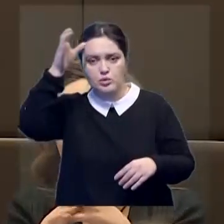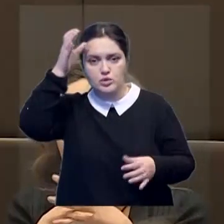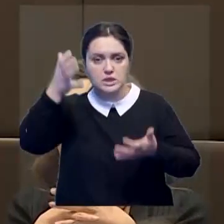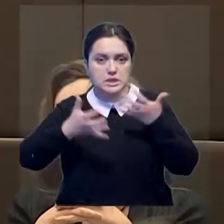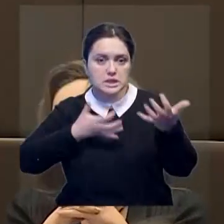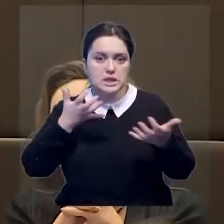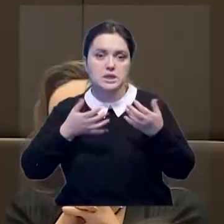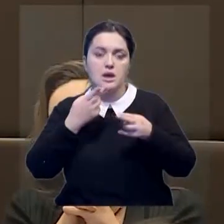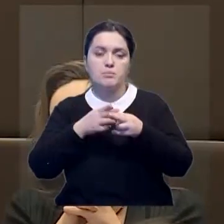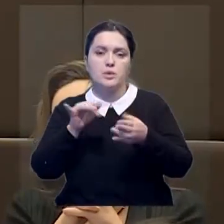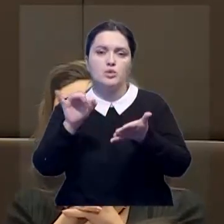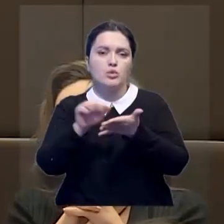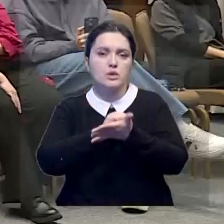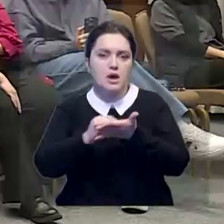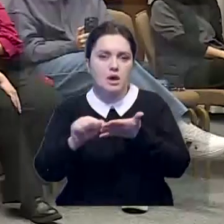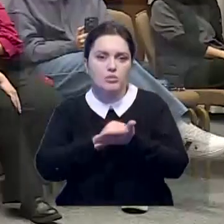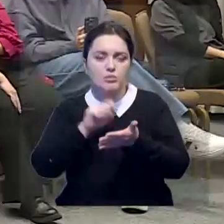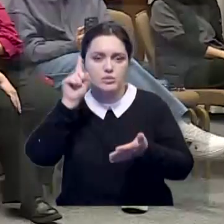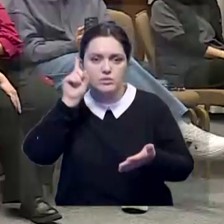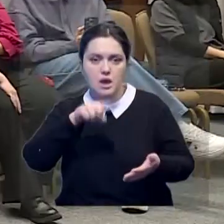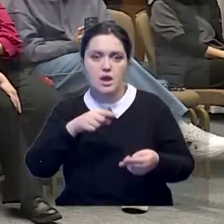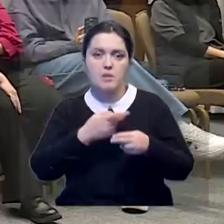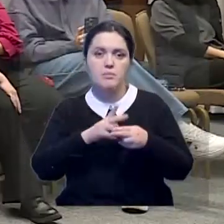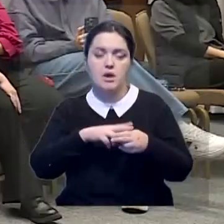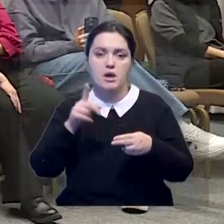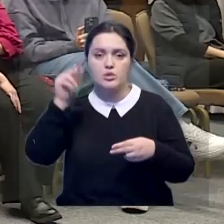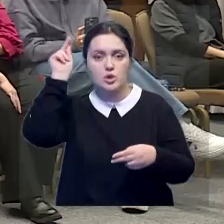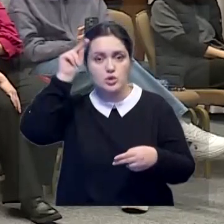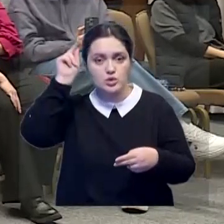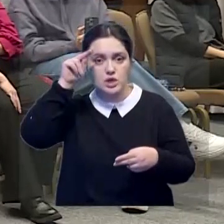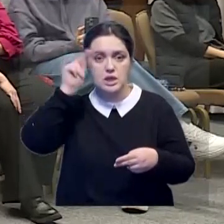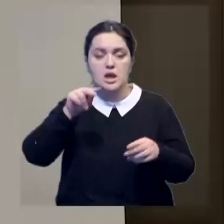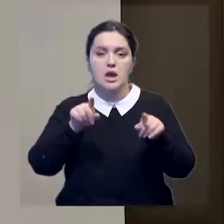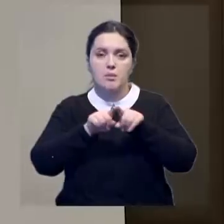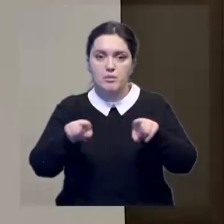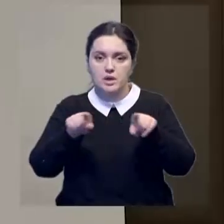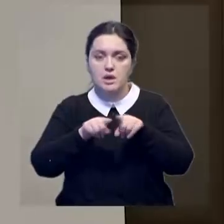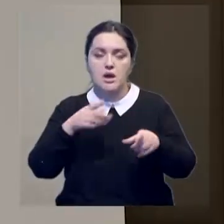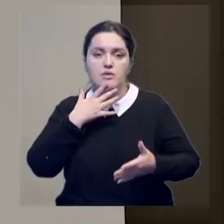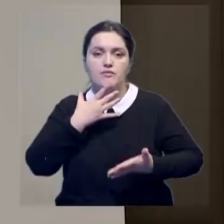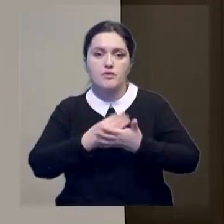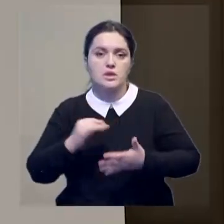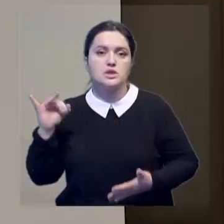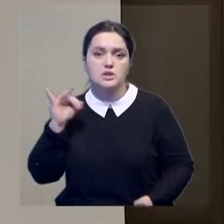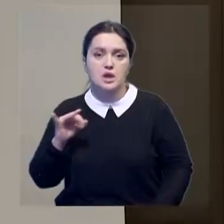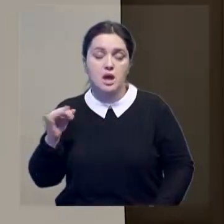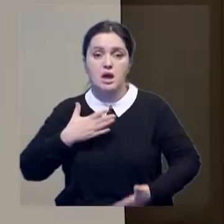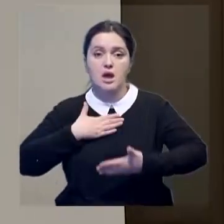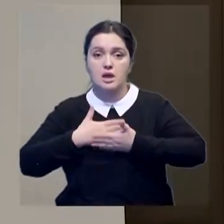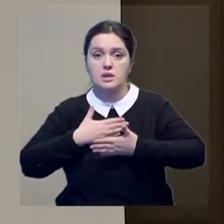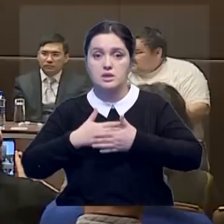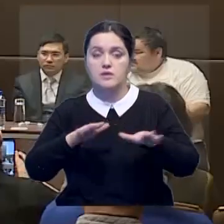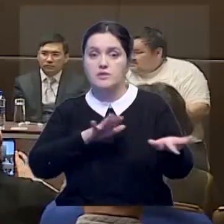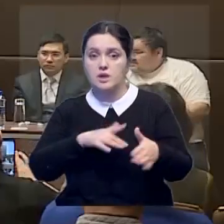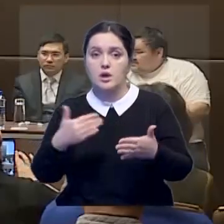видных исследователей, интеллектуалов и документалистов для объективного изучения, освещения и популяризации отечественной истории.